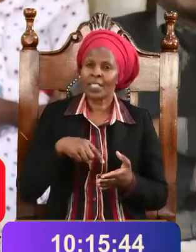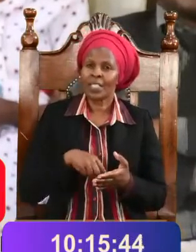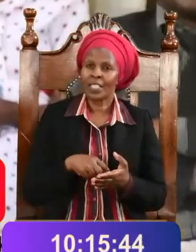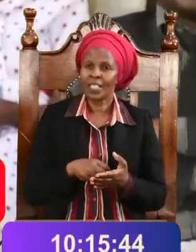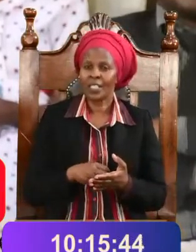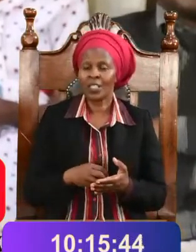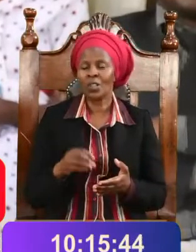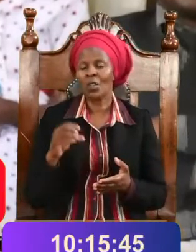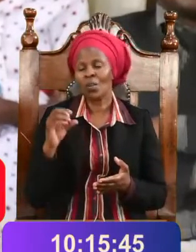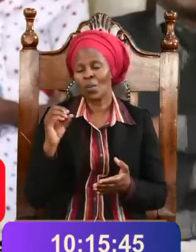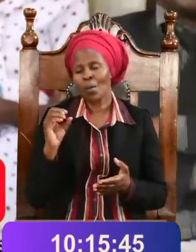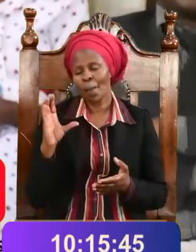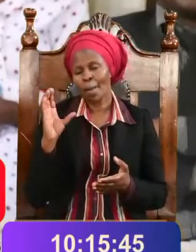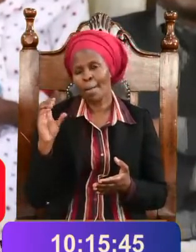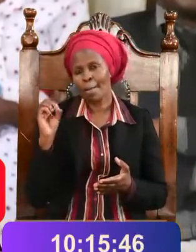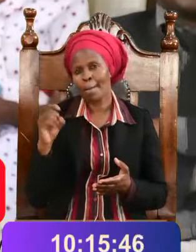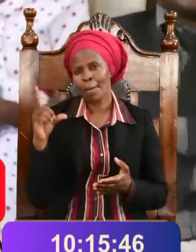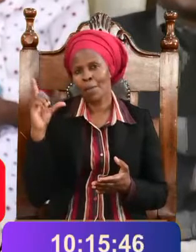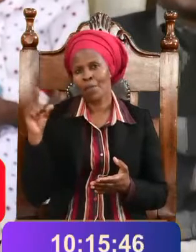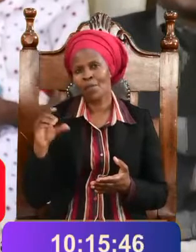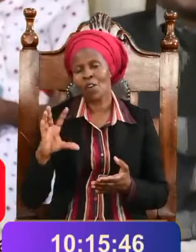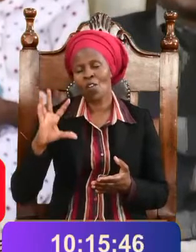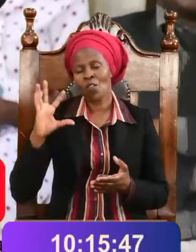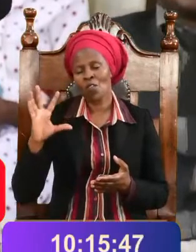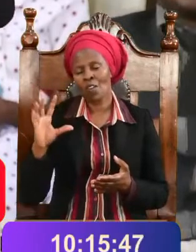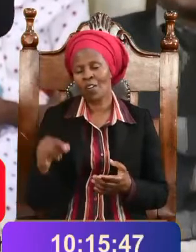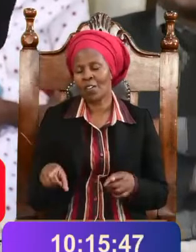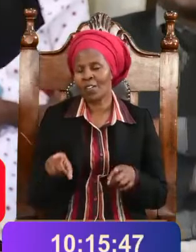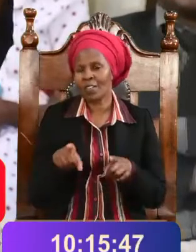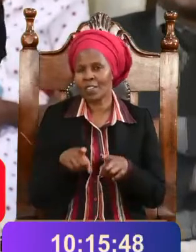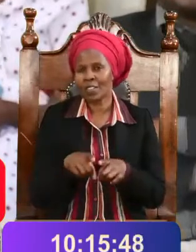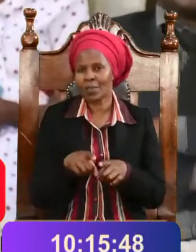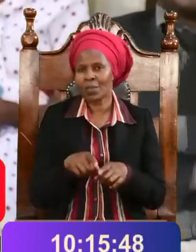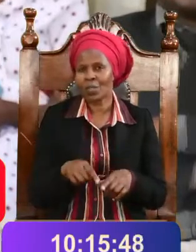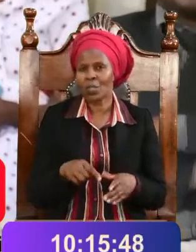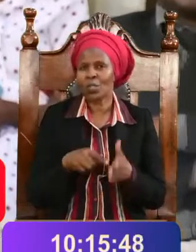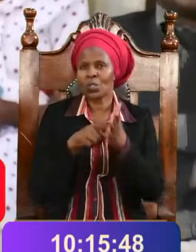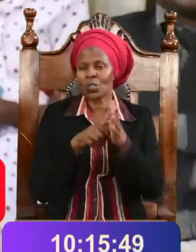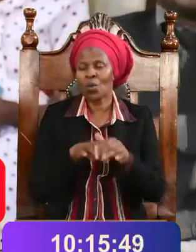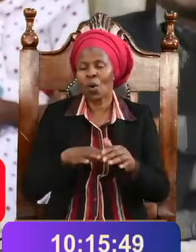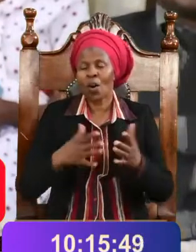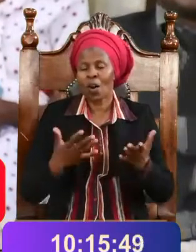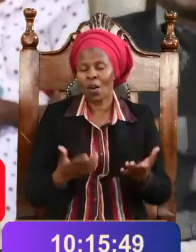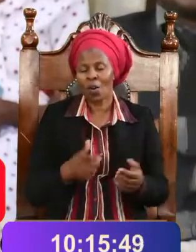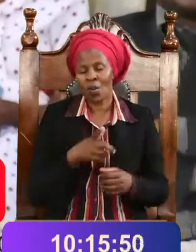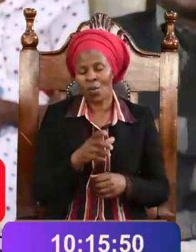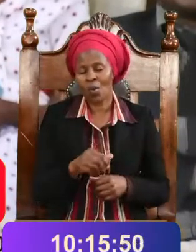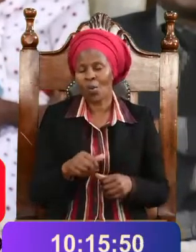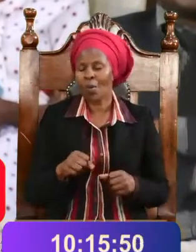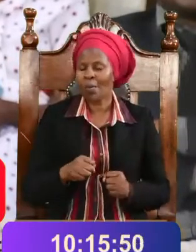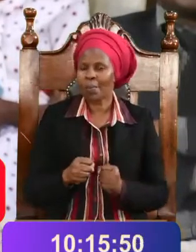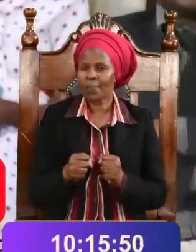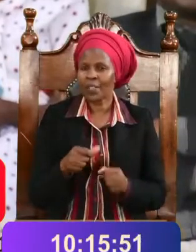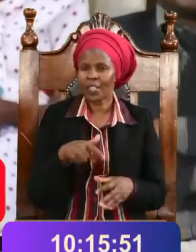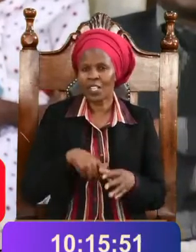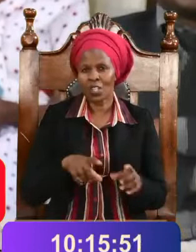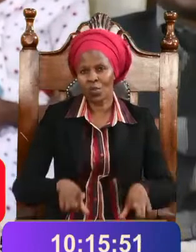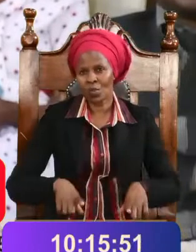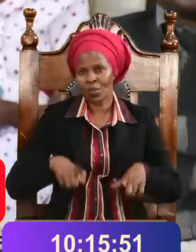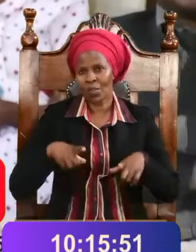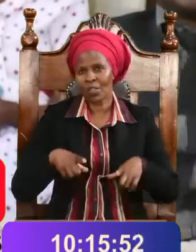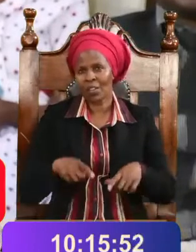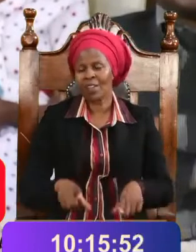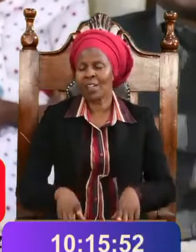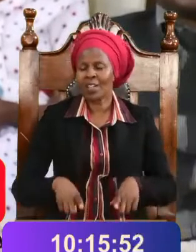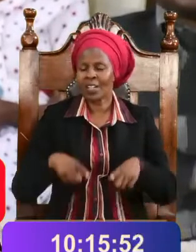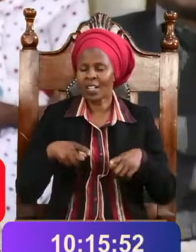Colossians, chapter 4 and verse 5, it also talks of how we need to conduct ourselves. Actually, nasema ya kwamba katika maisha yetu, lazima tuishi